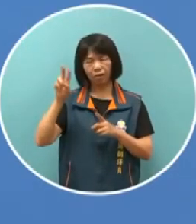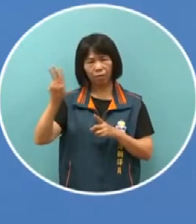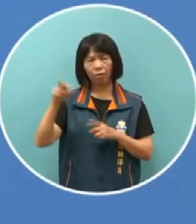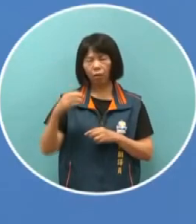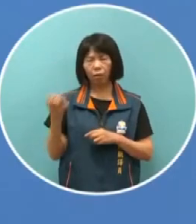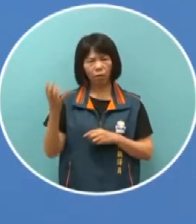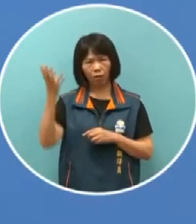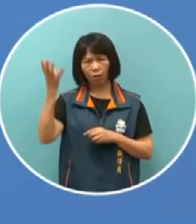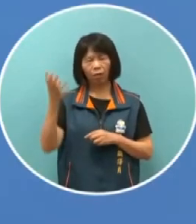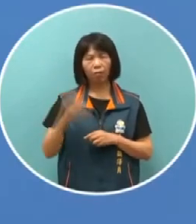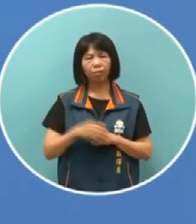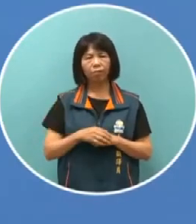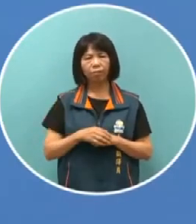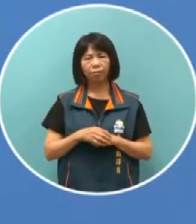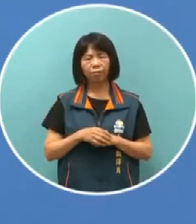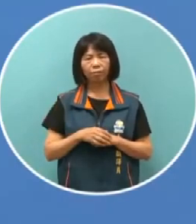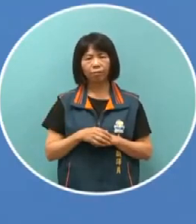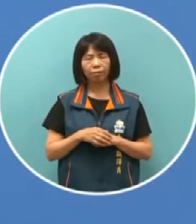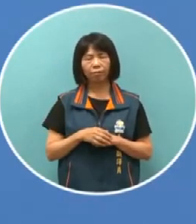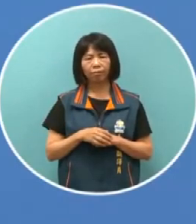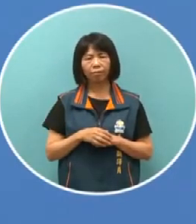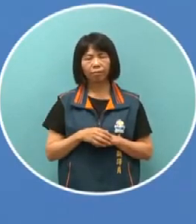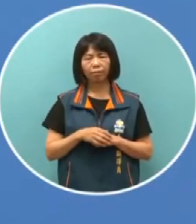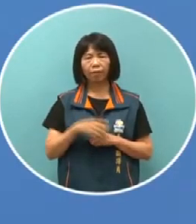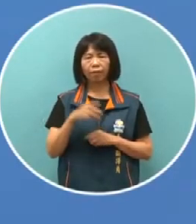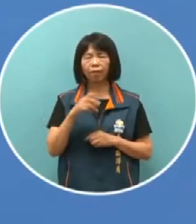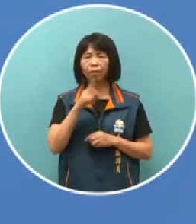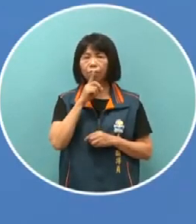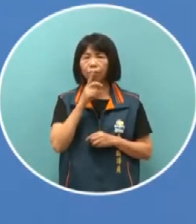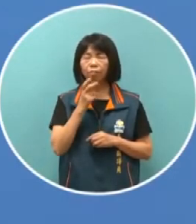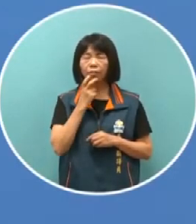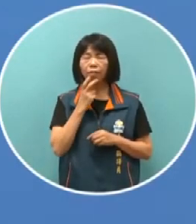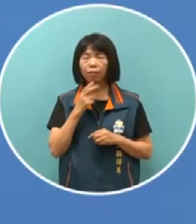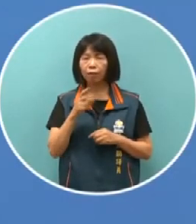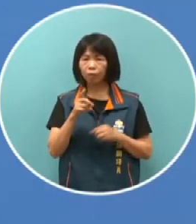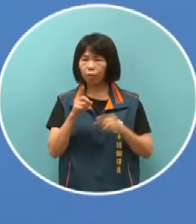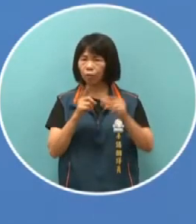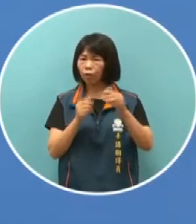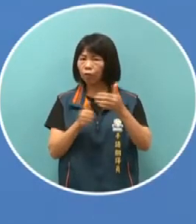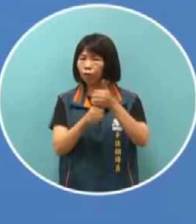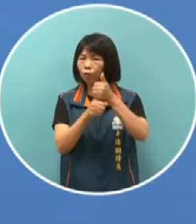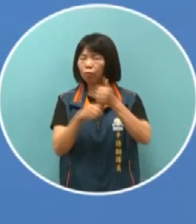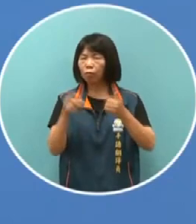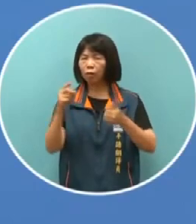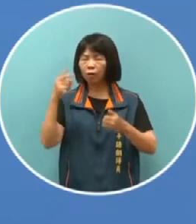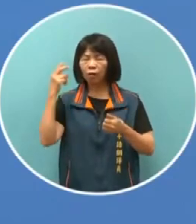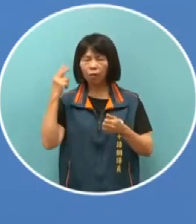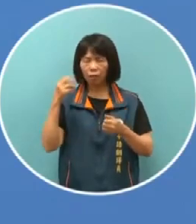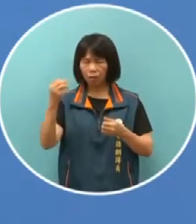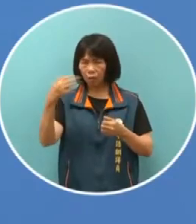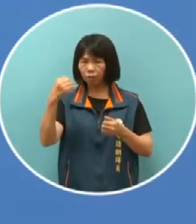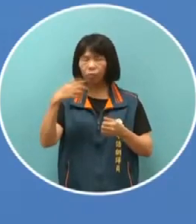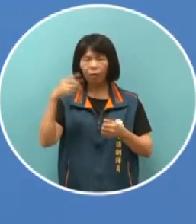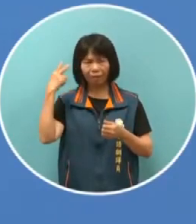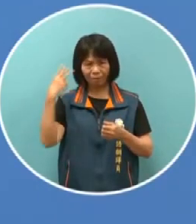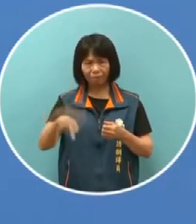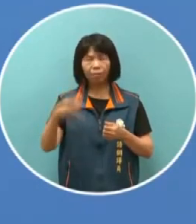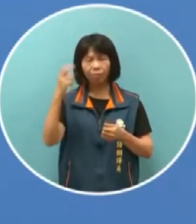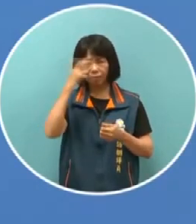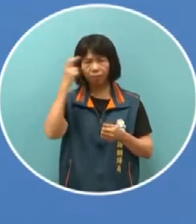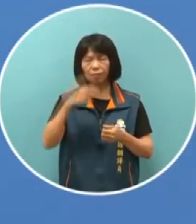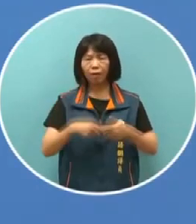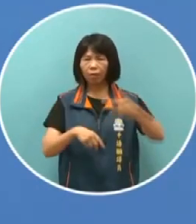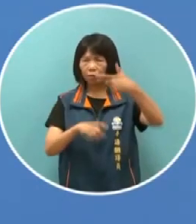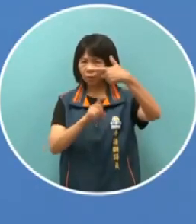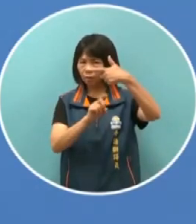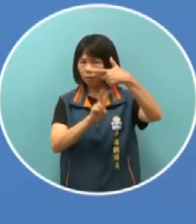呢这个我们的中央的研检中心就建议我们再做二采，因此在6月16号再